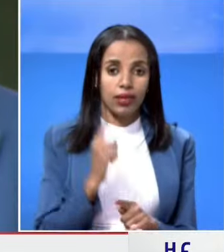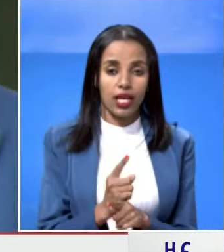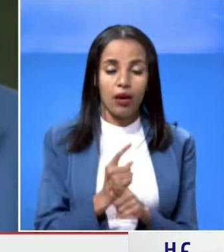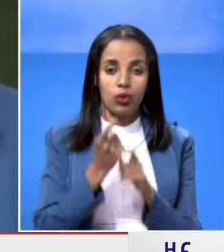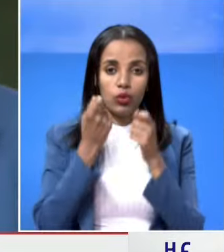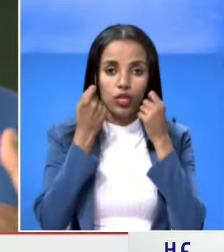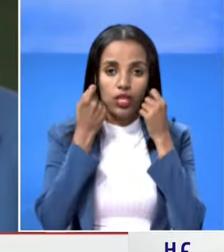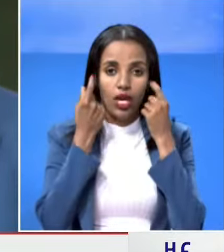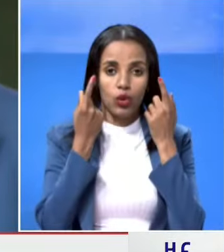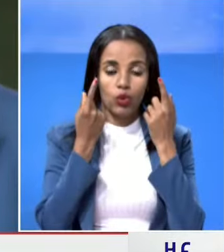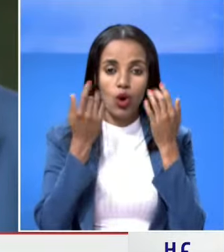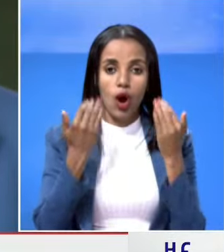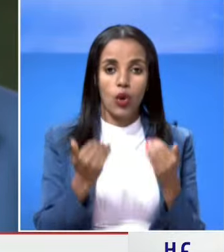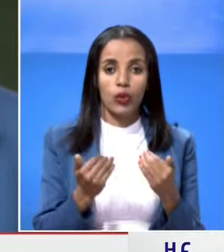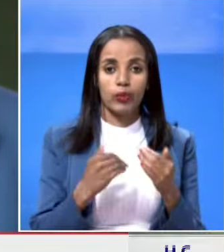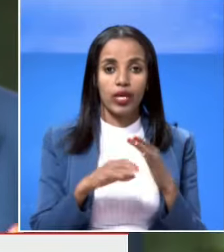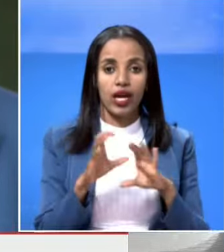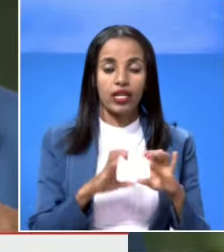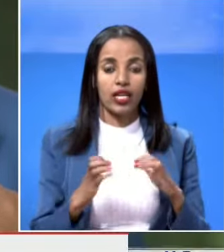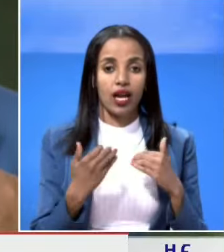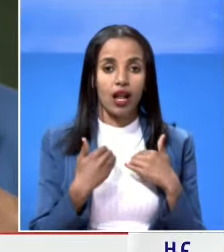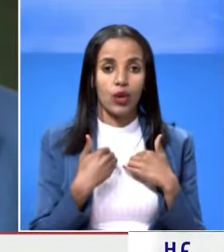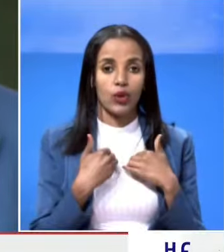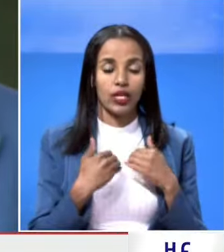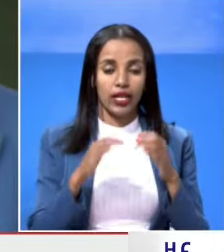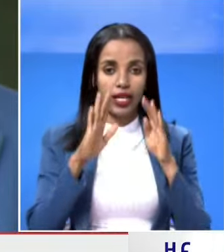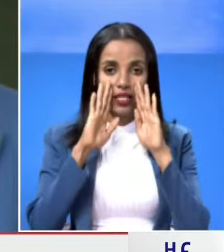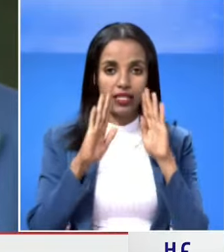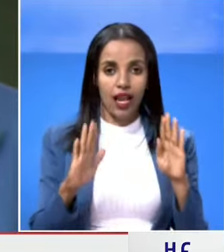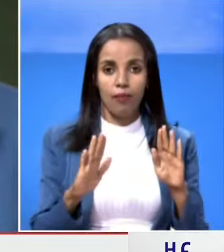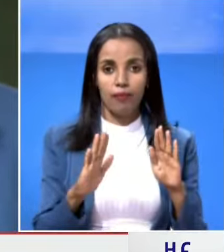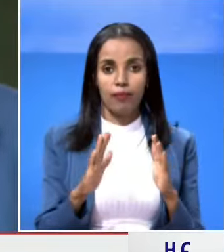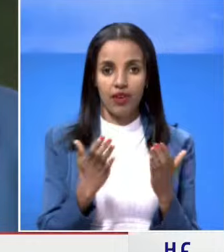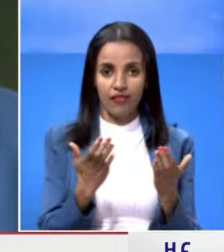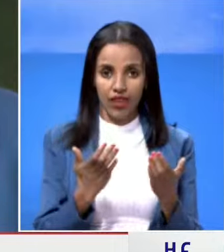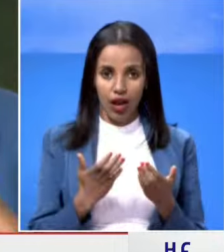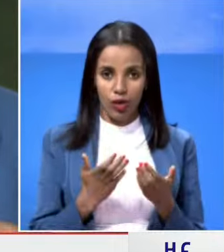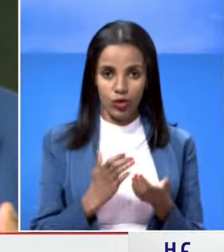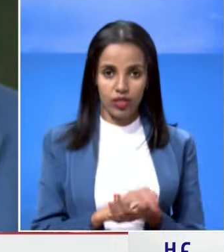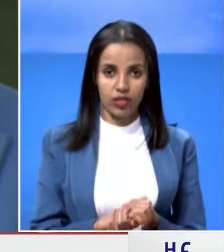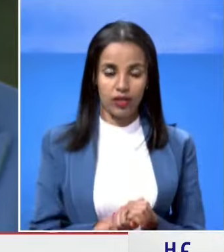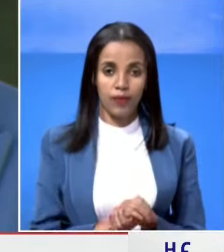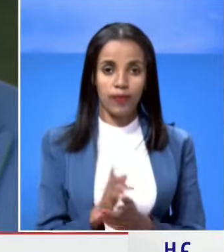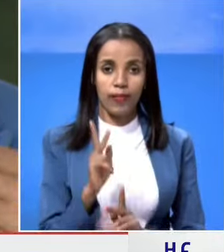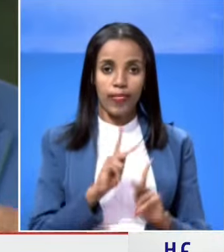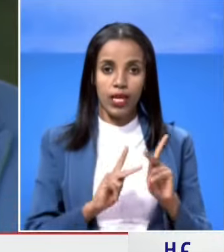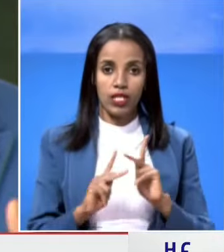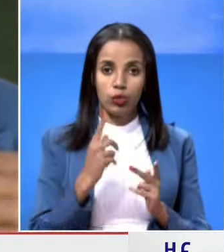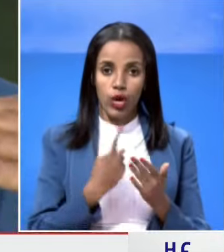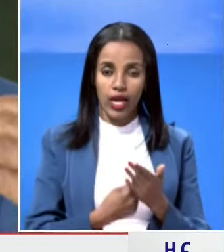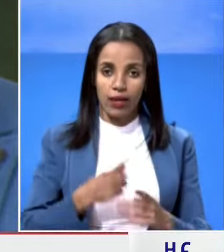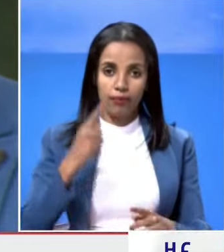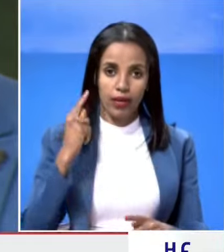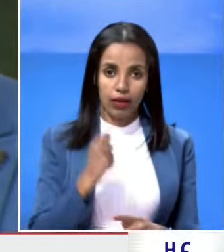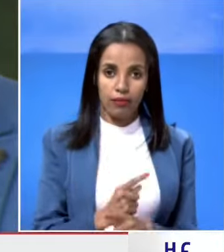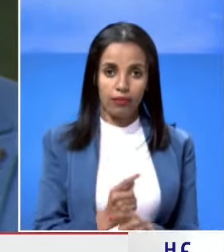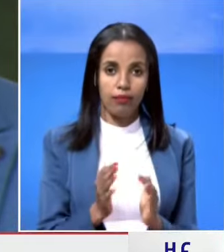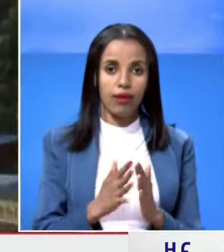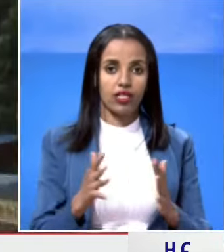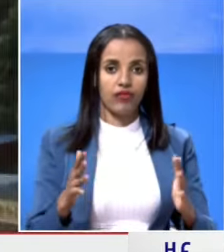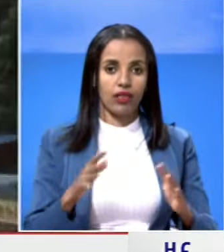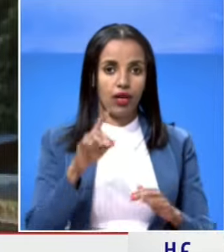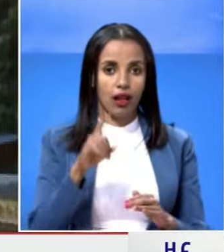ተረድቶ አሁንም እያደረገ ያለውን የሰላም ፍላጎት ህዝቡ ይሄንን በሚገባ ማስፋት